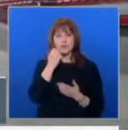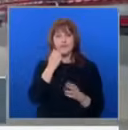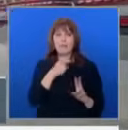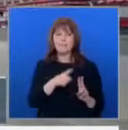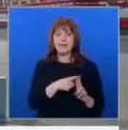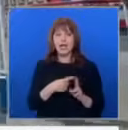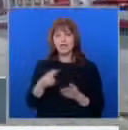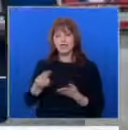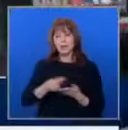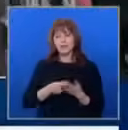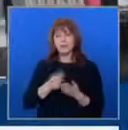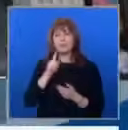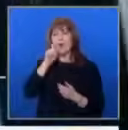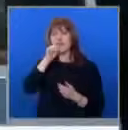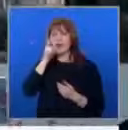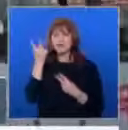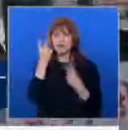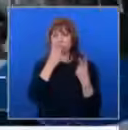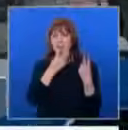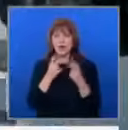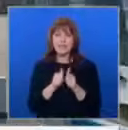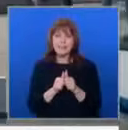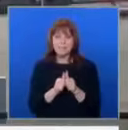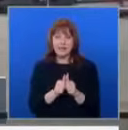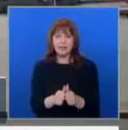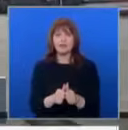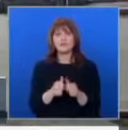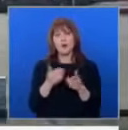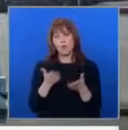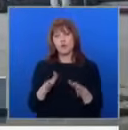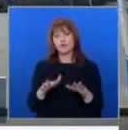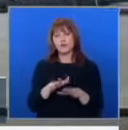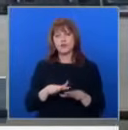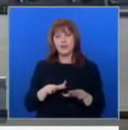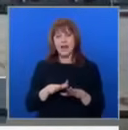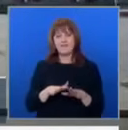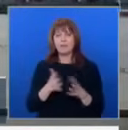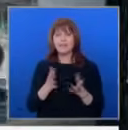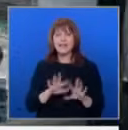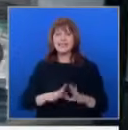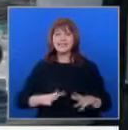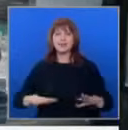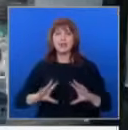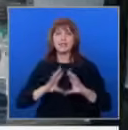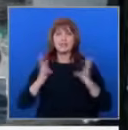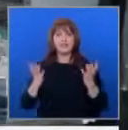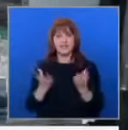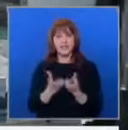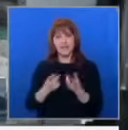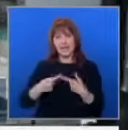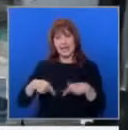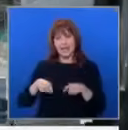ще подпишат важно споразумение за стратегическо партньорство, което ще отразява геополитическата ситуация в света и в